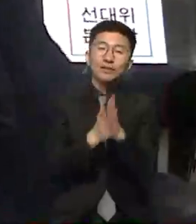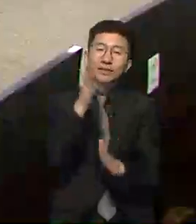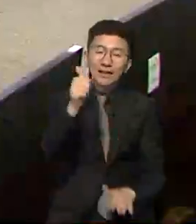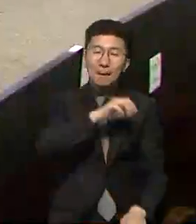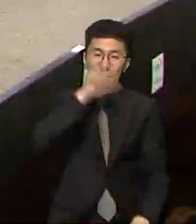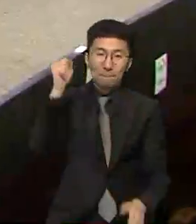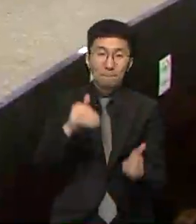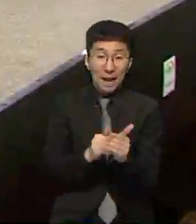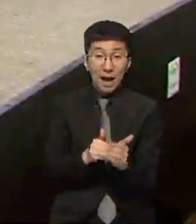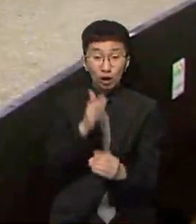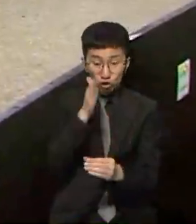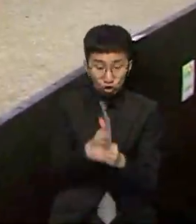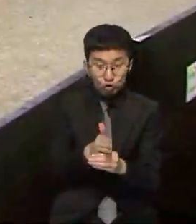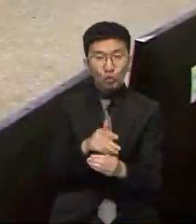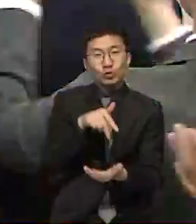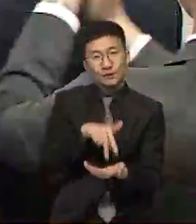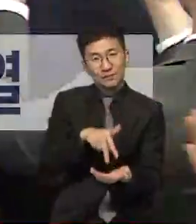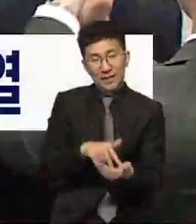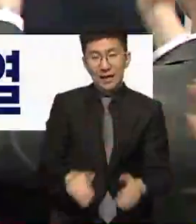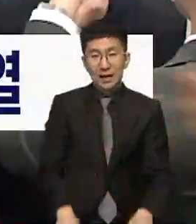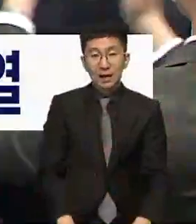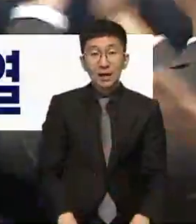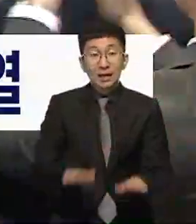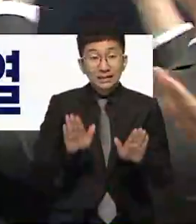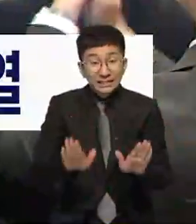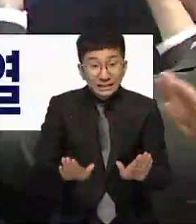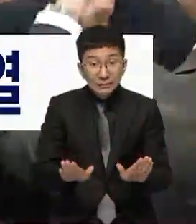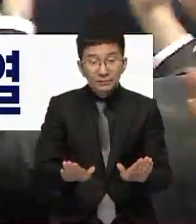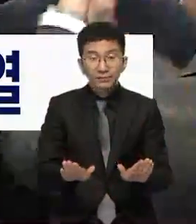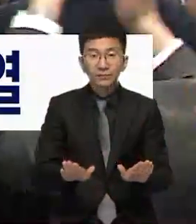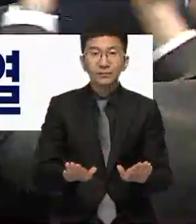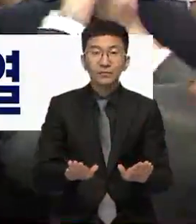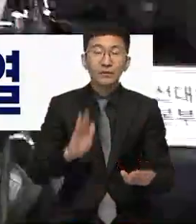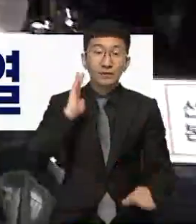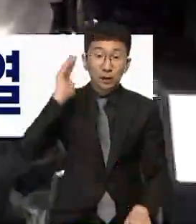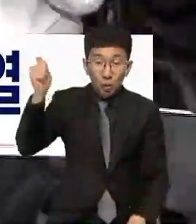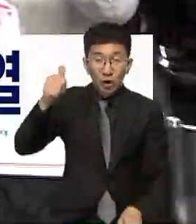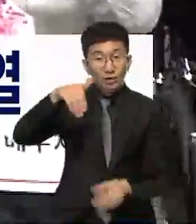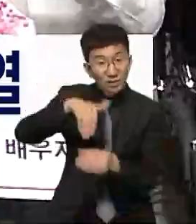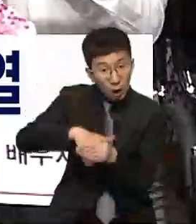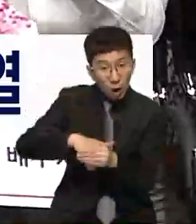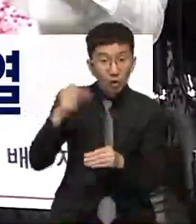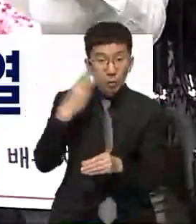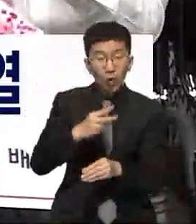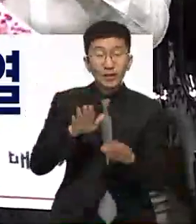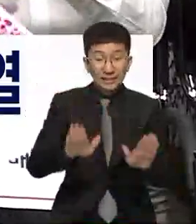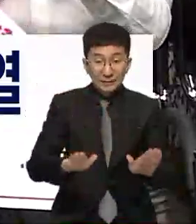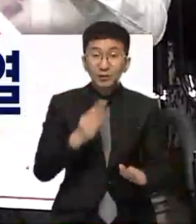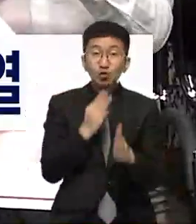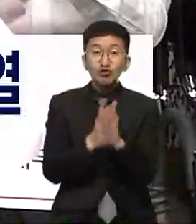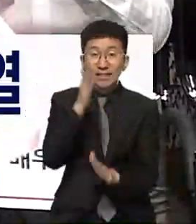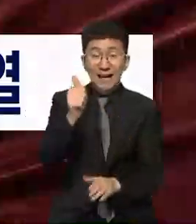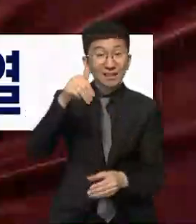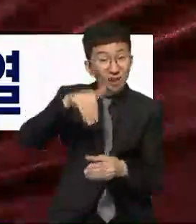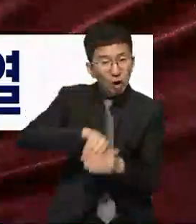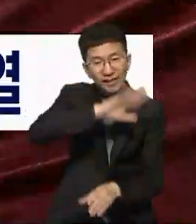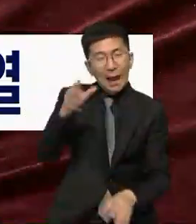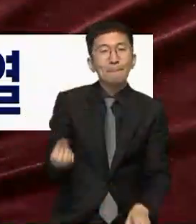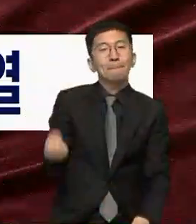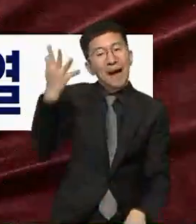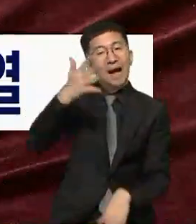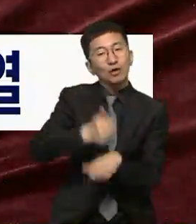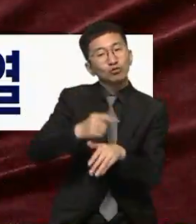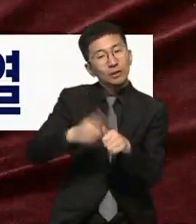강한 서울에서 지난해 보선과 이번 지선까지 영거 후 민주당 후보를 누르고 경쟁력을 입증한 만큼 유력한